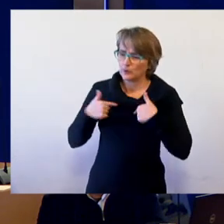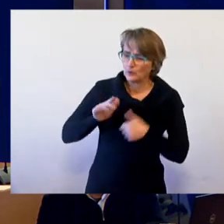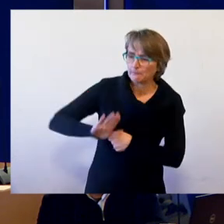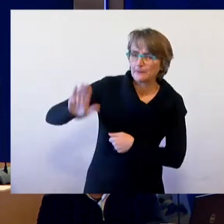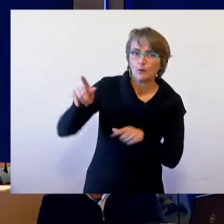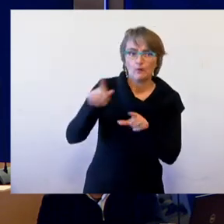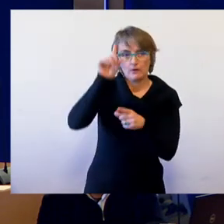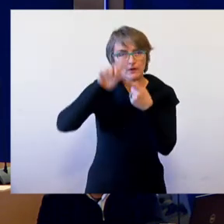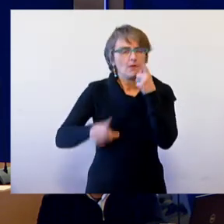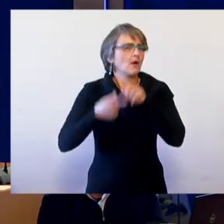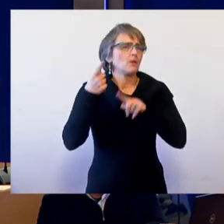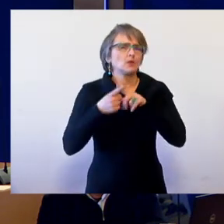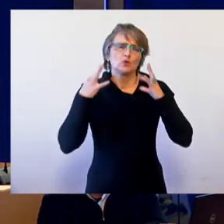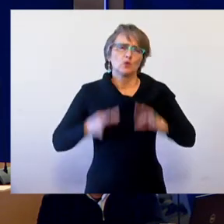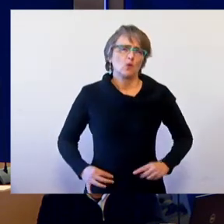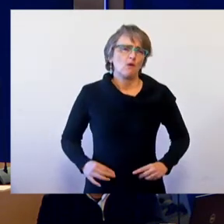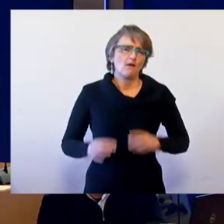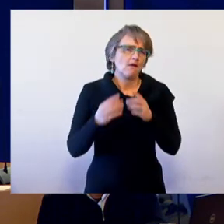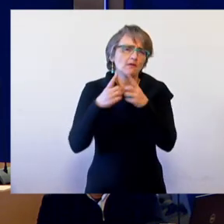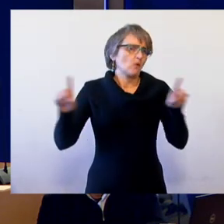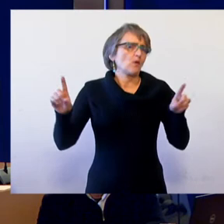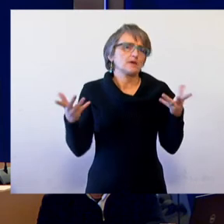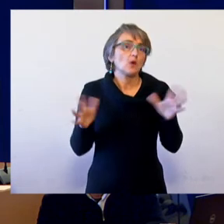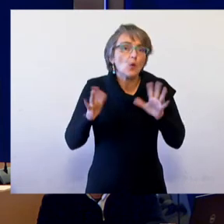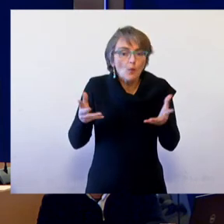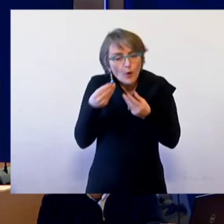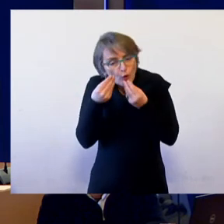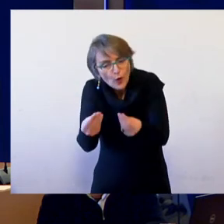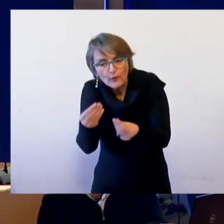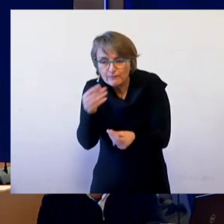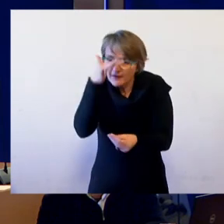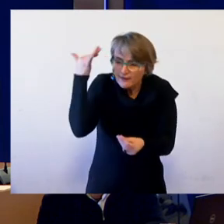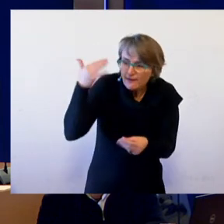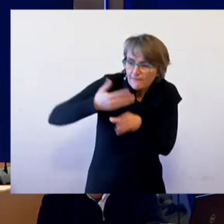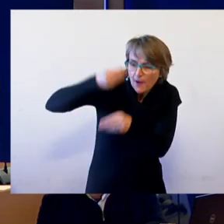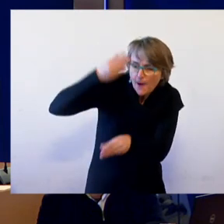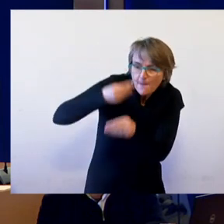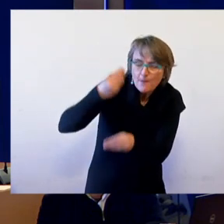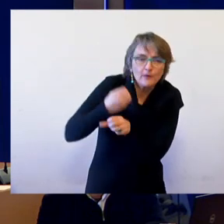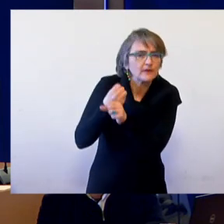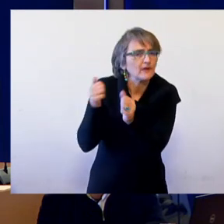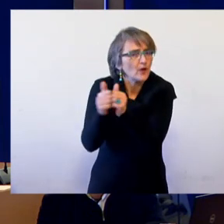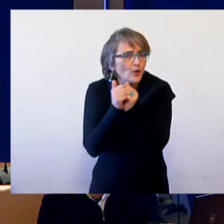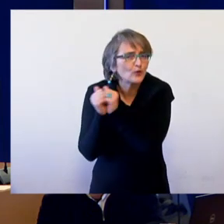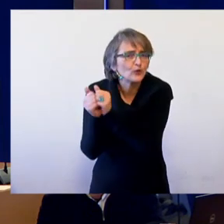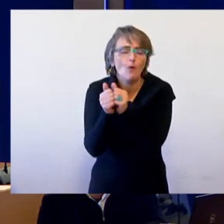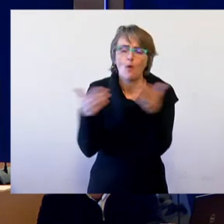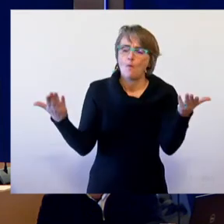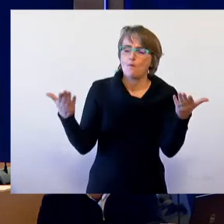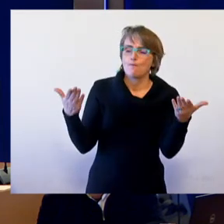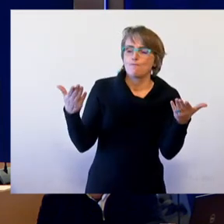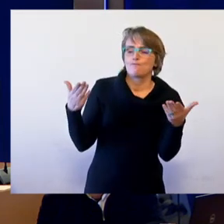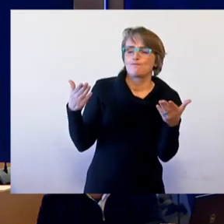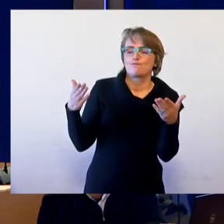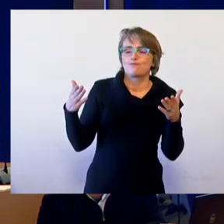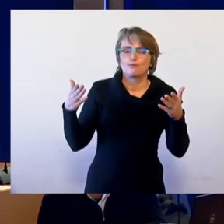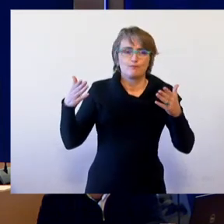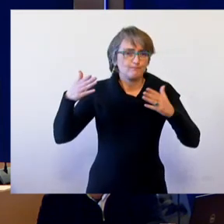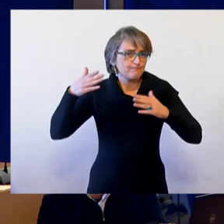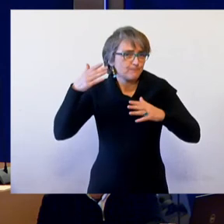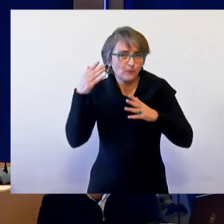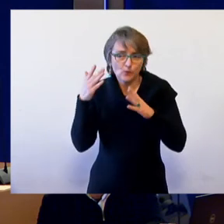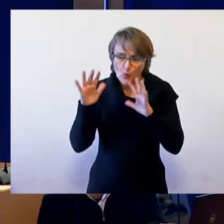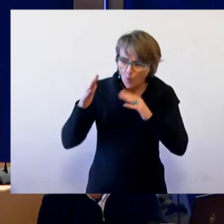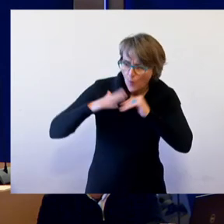dimension de la démocratie scolaire, sur comment on développe la capacité à travailler en collectif, la coopération, l'entraide. Et d'ailleurs, toutes les études qui ont